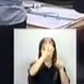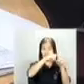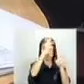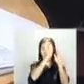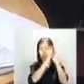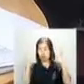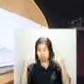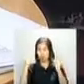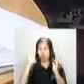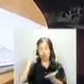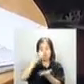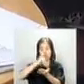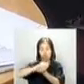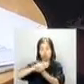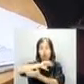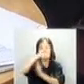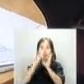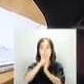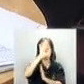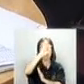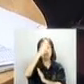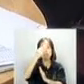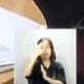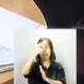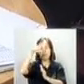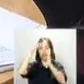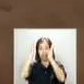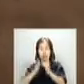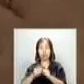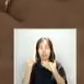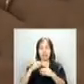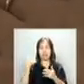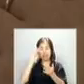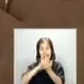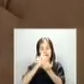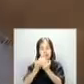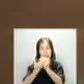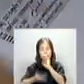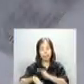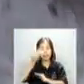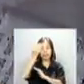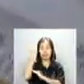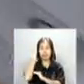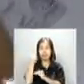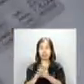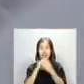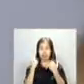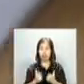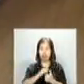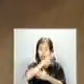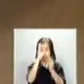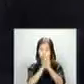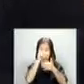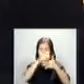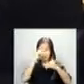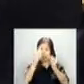นวน 88,000 รายเม็ดเงินเฉลี่ย 738,000 บาท 8,000 ล้านบาทนะคะต่อรายรวมว